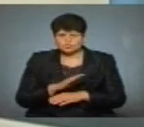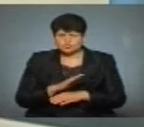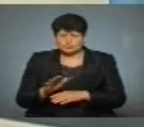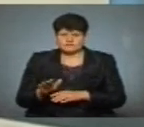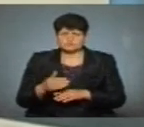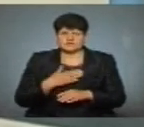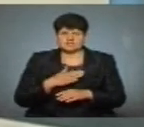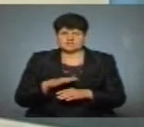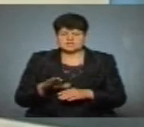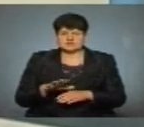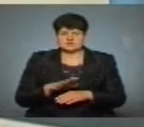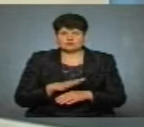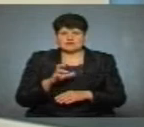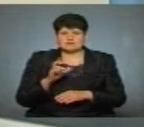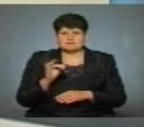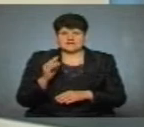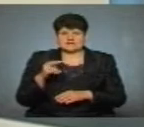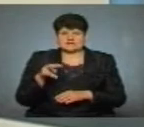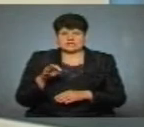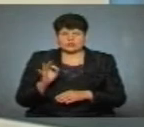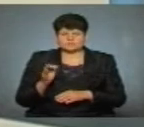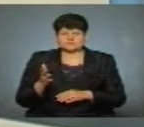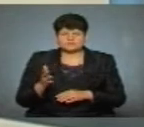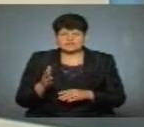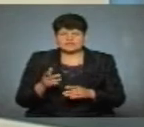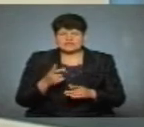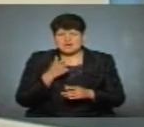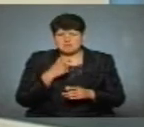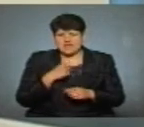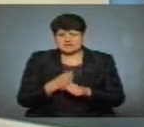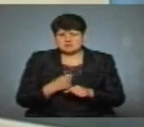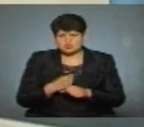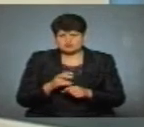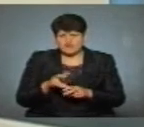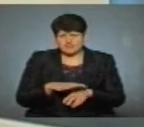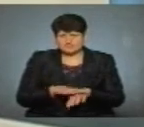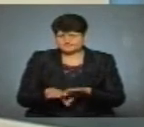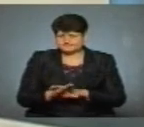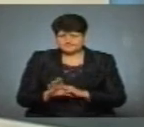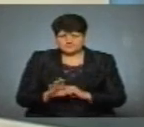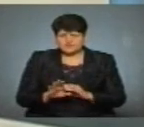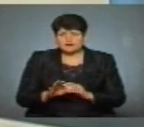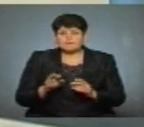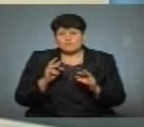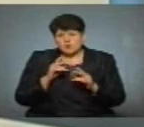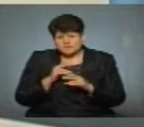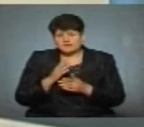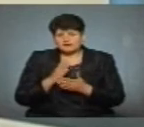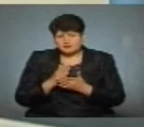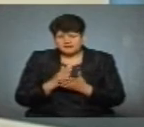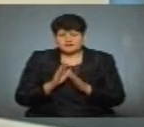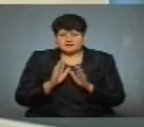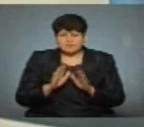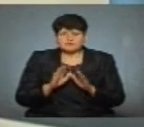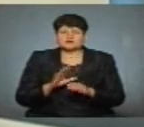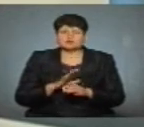були бидлом і, розумієте, під якогось пана працювали. І в будь-якому випадку помилки є,